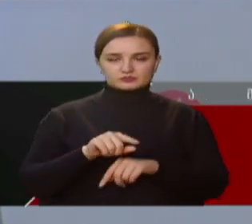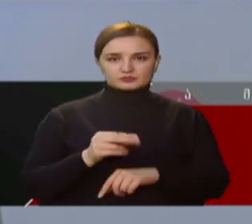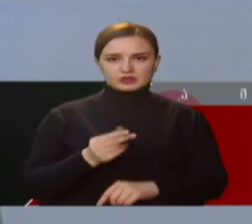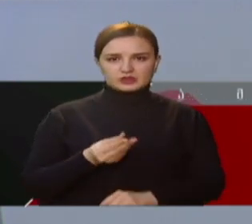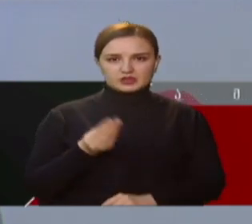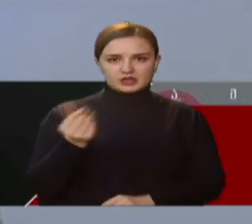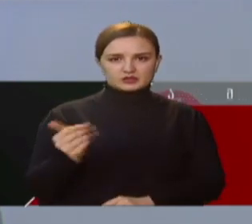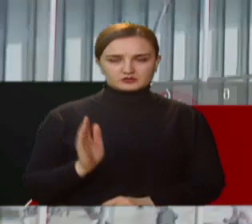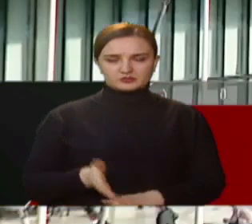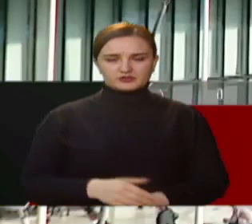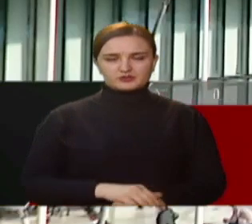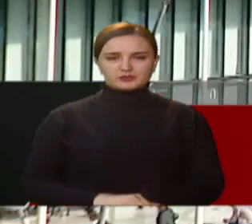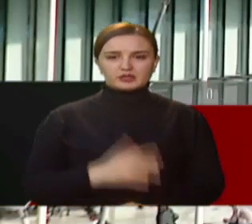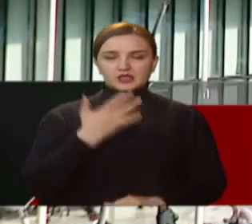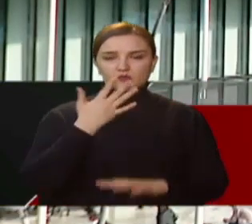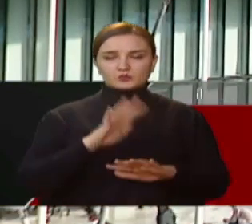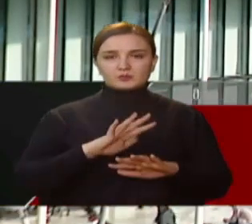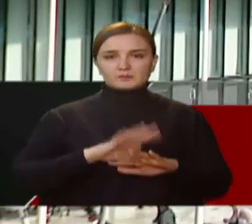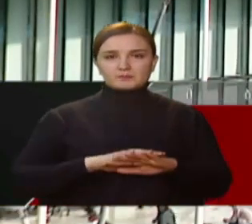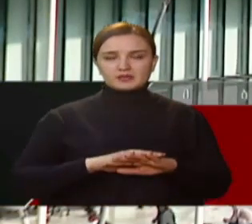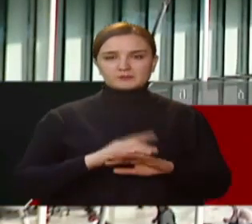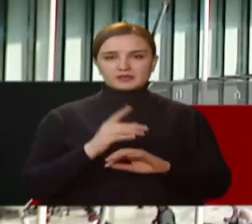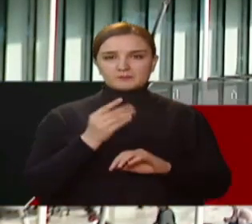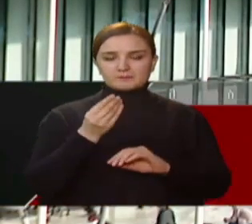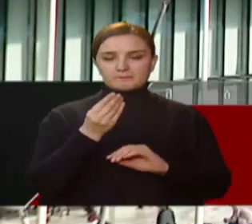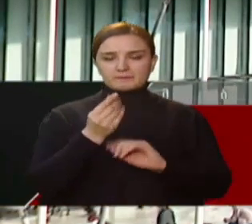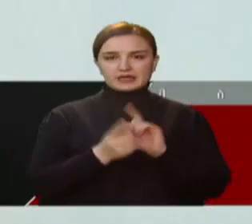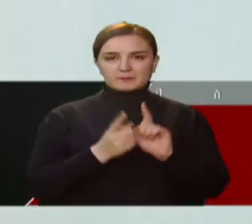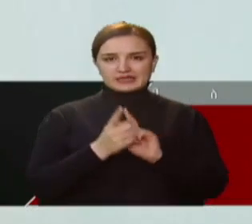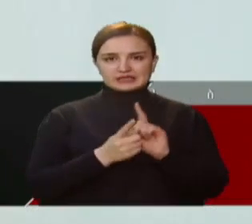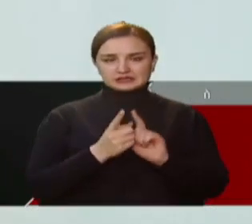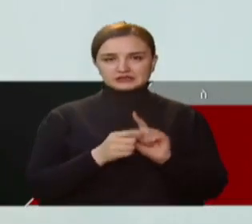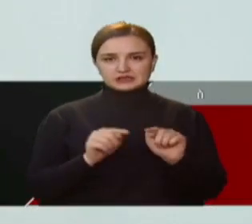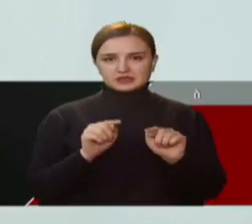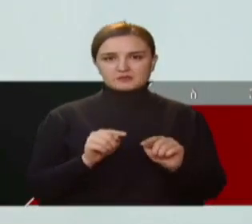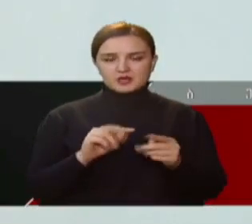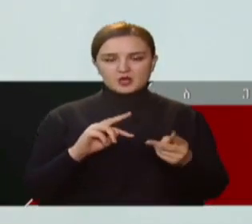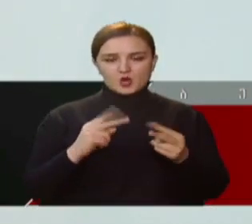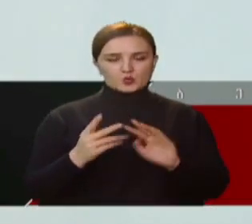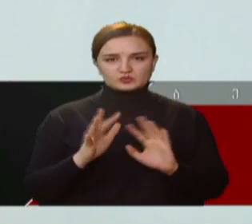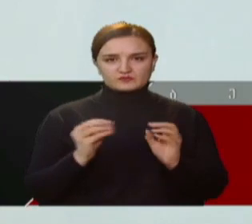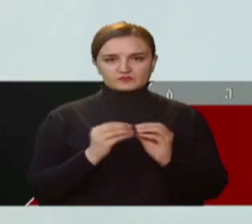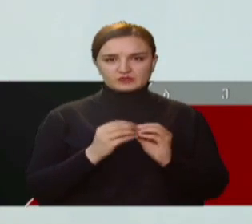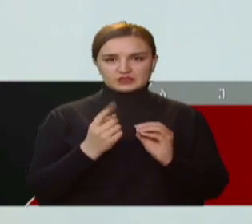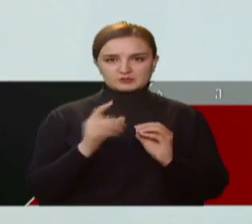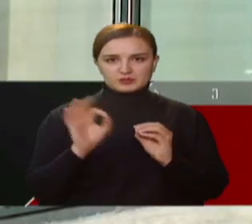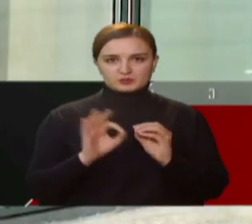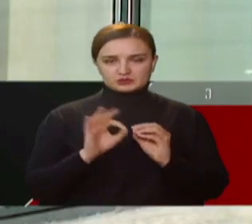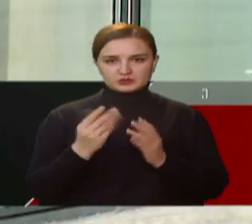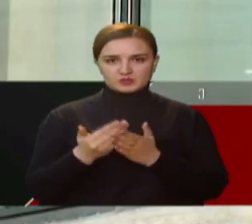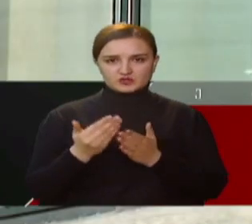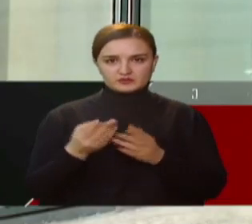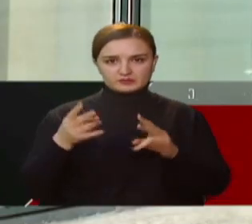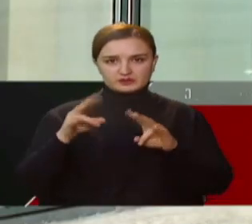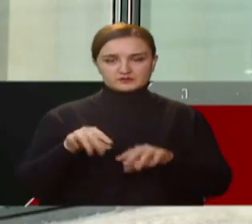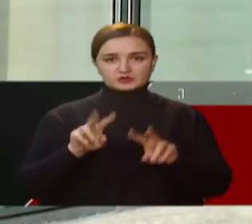mouțaus. Eronulma bankma refinansirebis ganakveti utsulelad 11% ian machonebelze datoa. Es imas